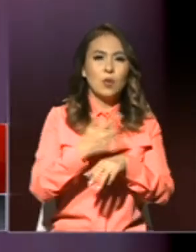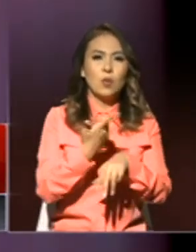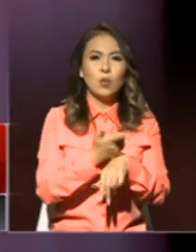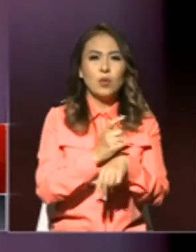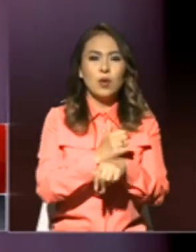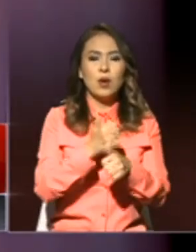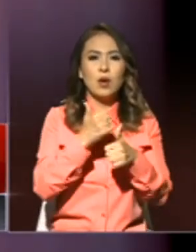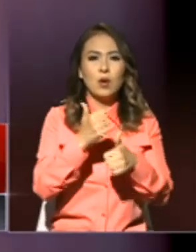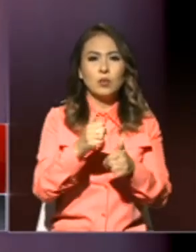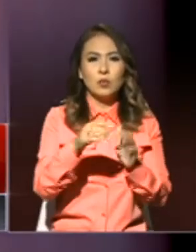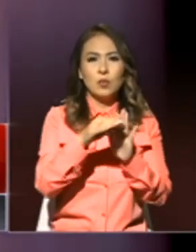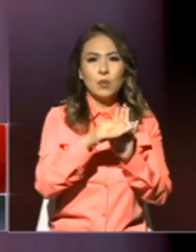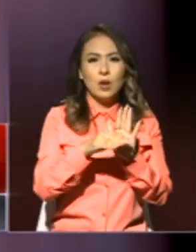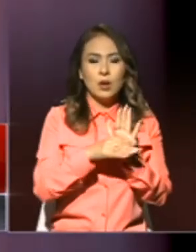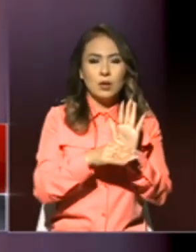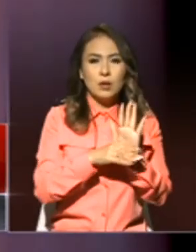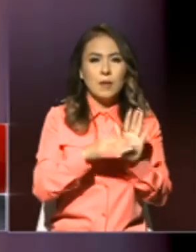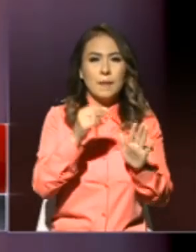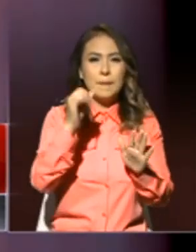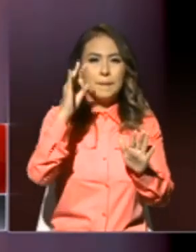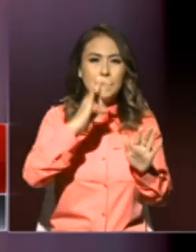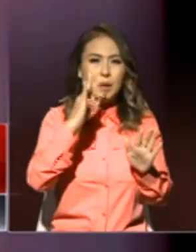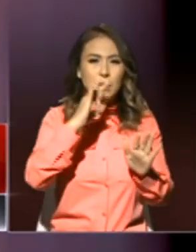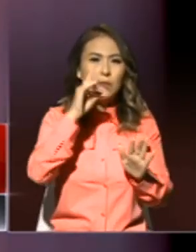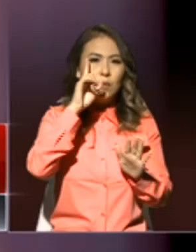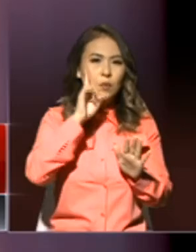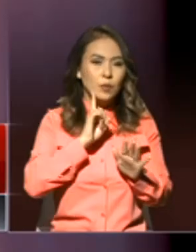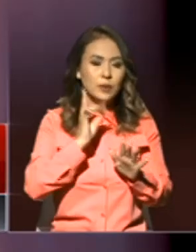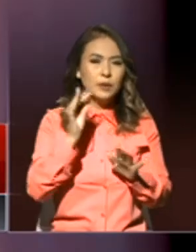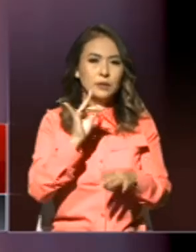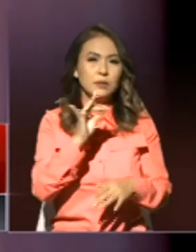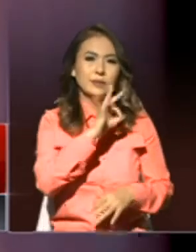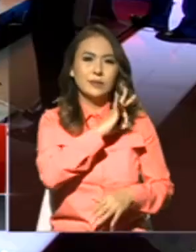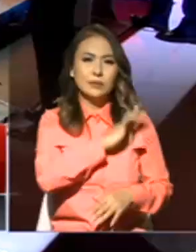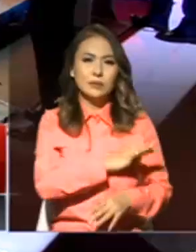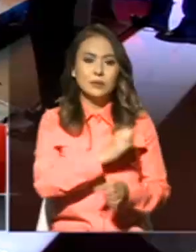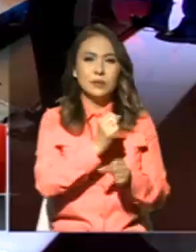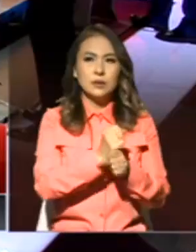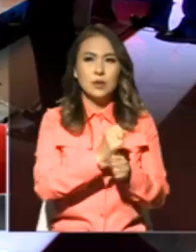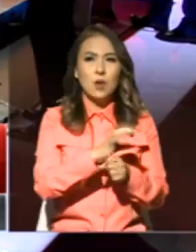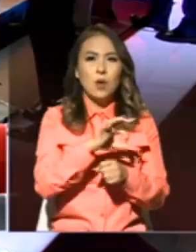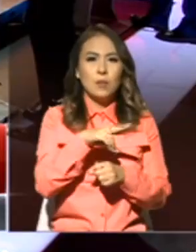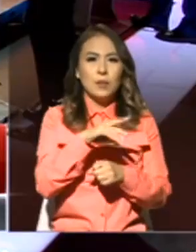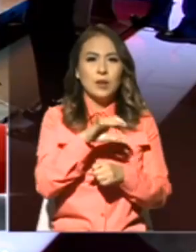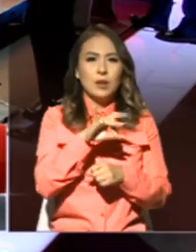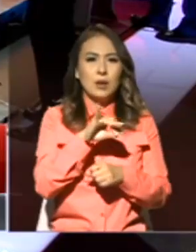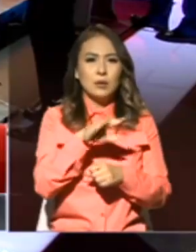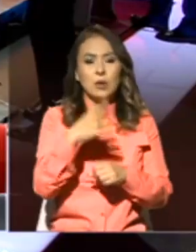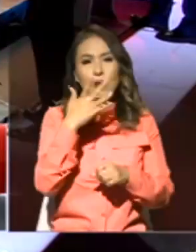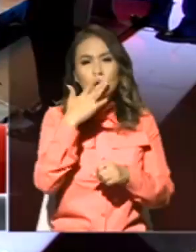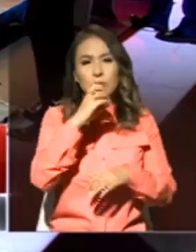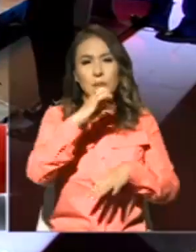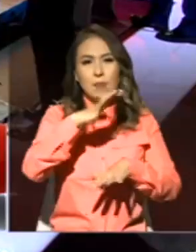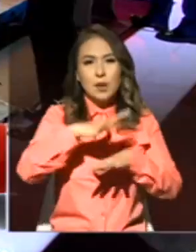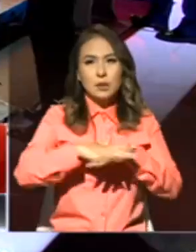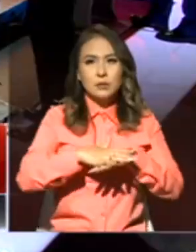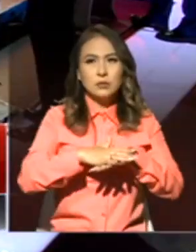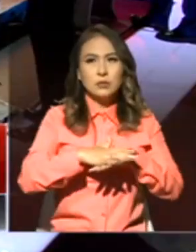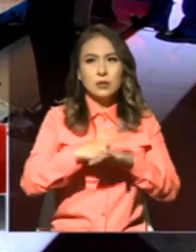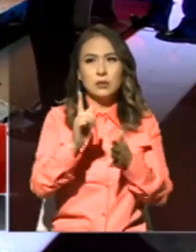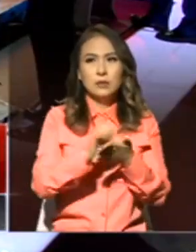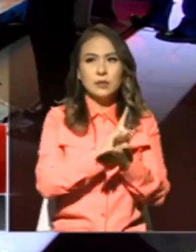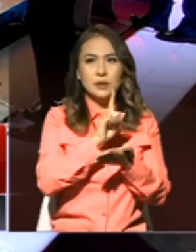болды. Ол пайызды ыңғайлы, тиімді, бірақ оның оператор ретінде ұлттық банктің шыққаны дұрыс емес болды. Негізінде ұлттық банктің